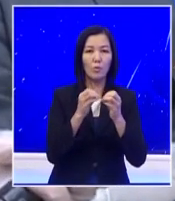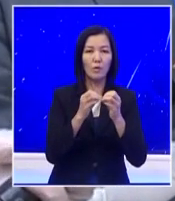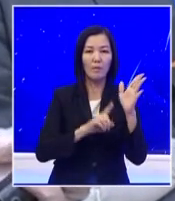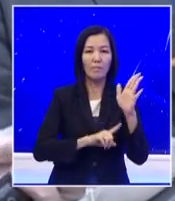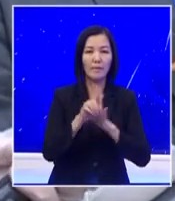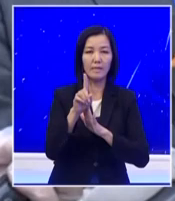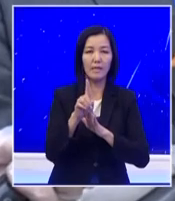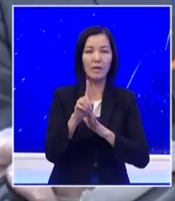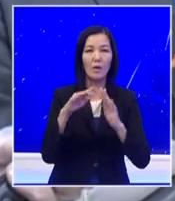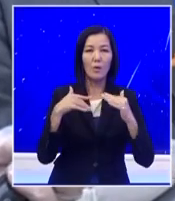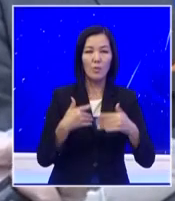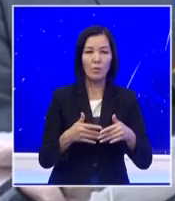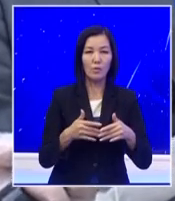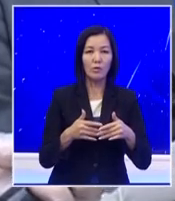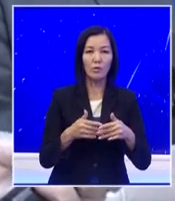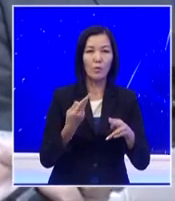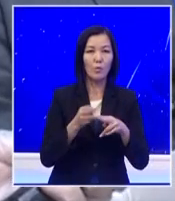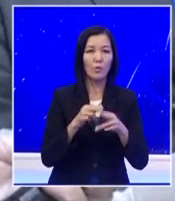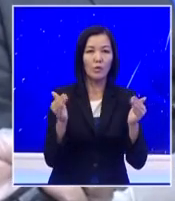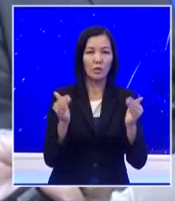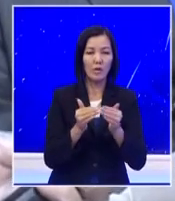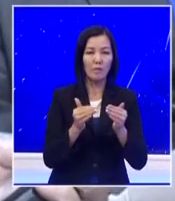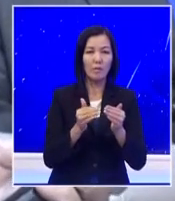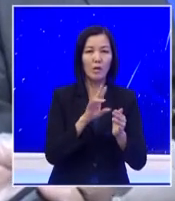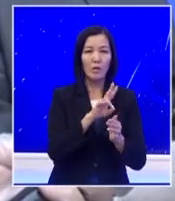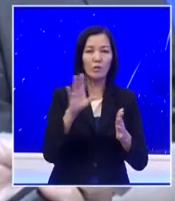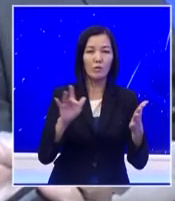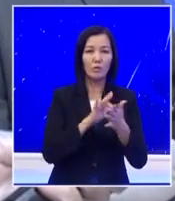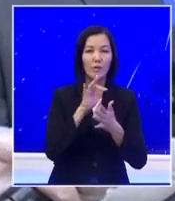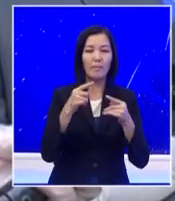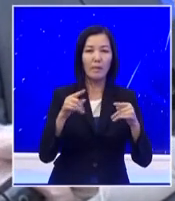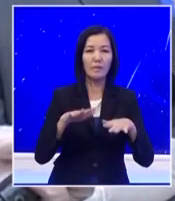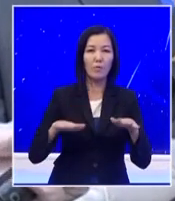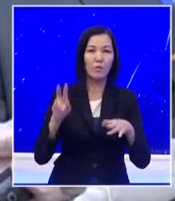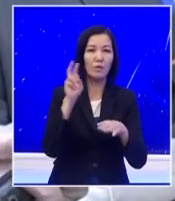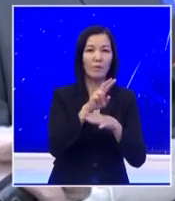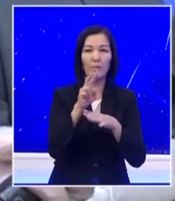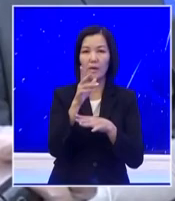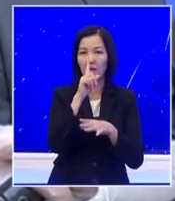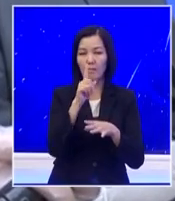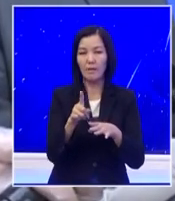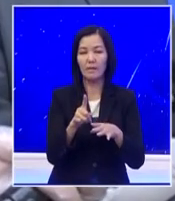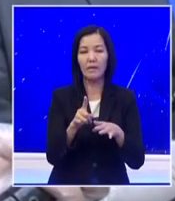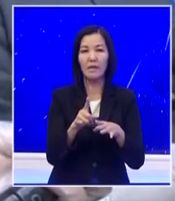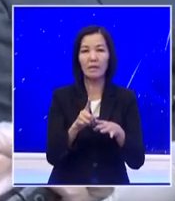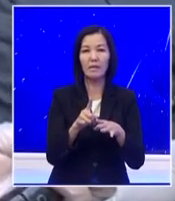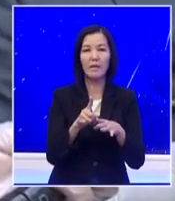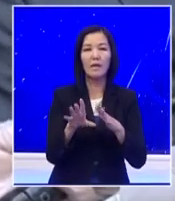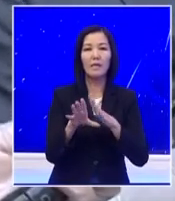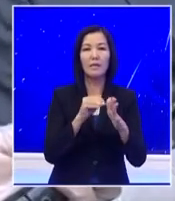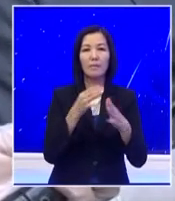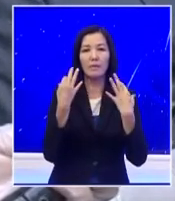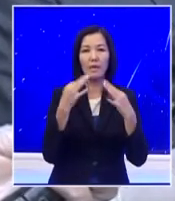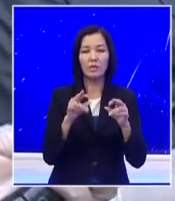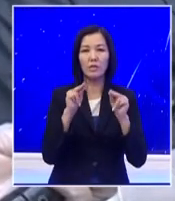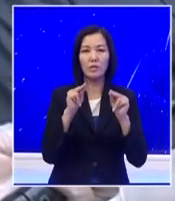жүрміз. Өкінішке орай делегациямыз өте шағын болғандықтан Нұр-Сұлтан қаласынан басқа өңірлерге бара алмадық. Дегенмен сайлаудың демократиялық жағдайда